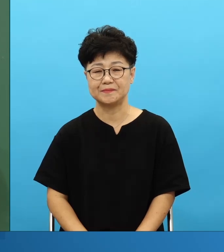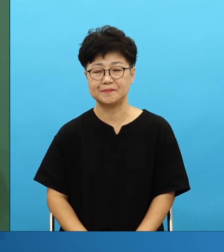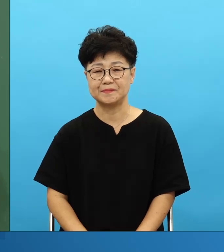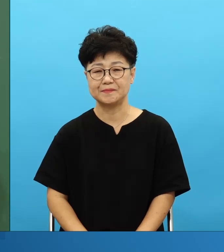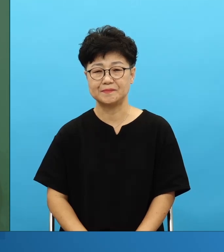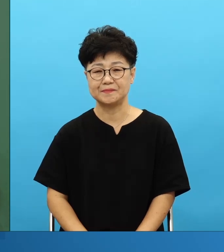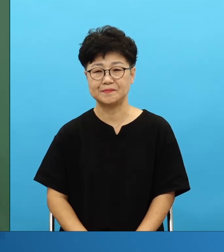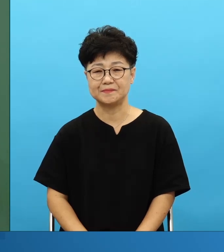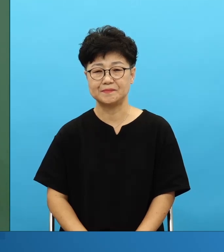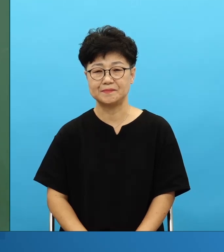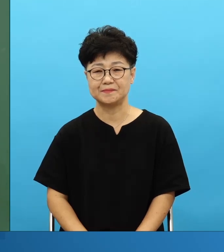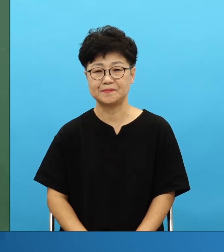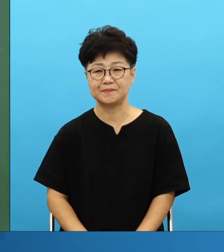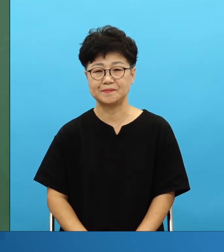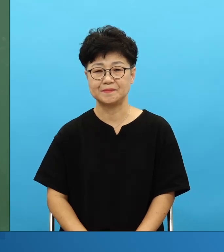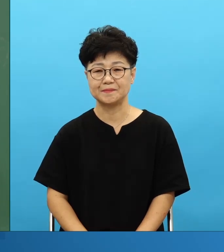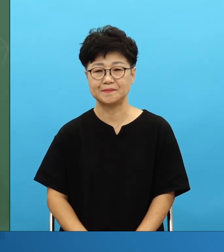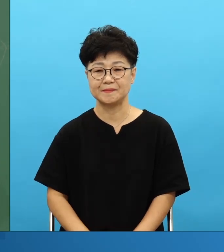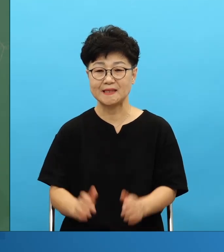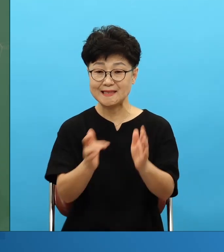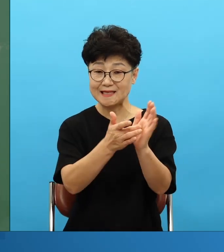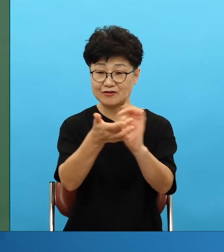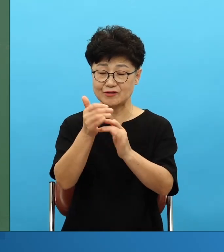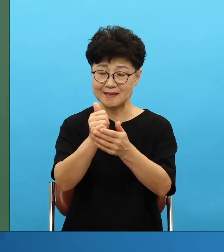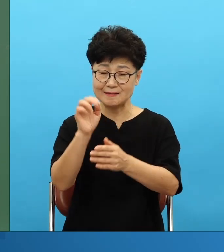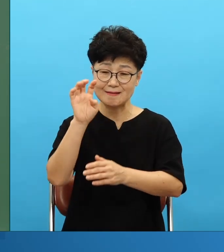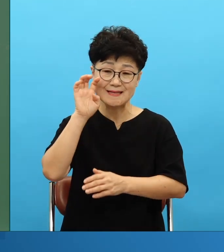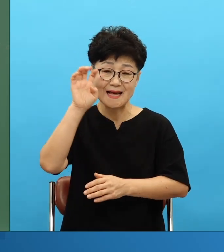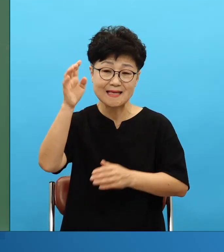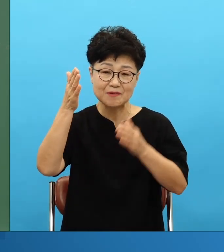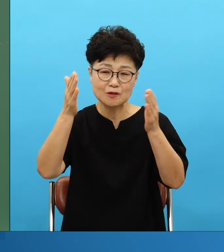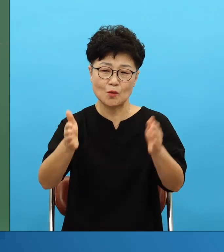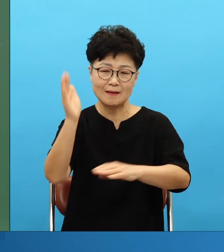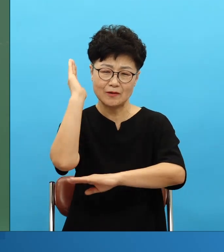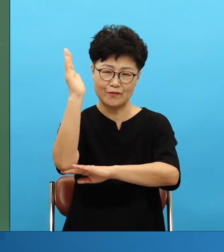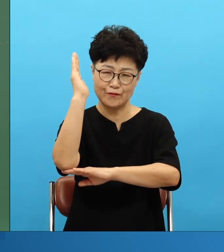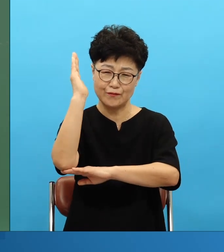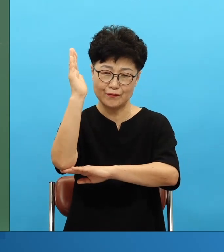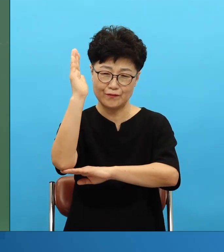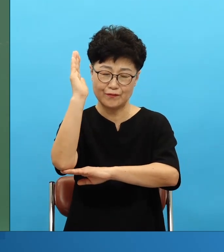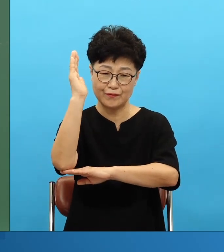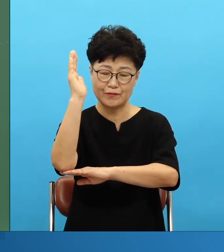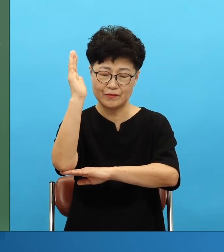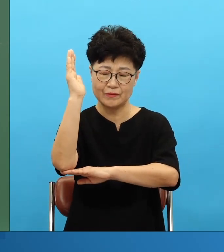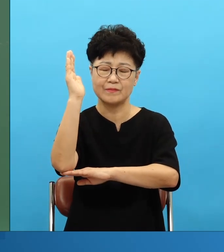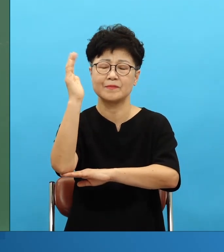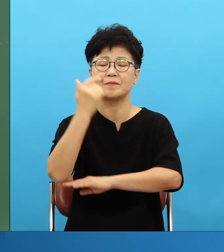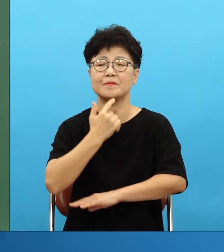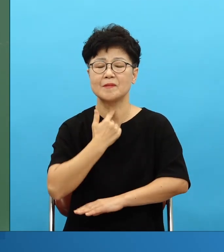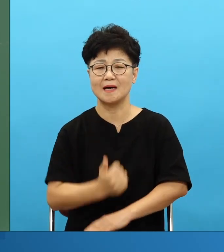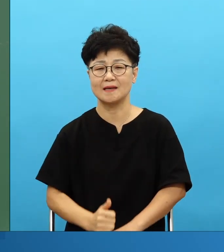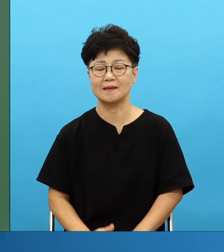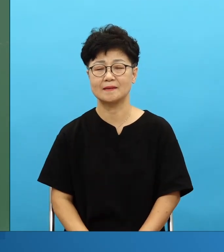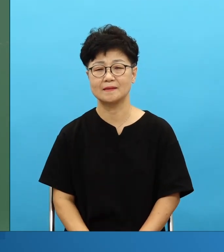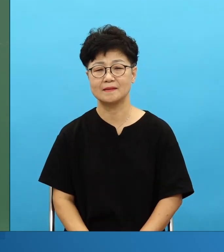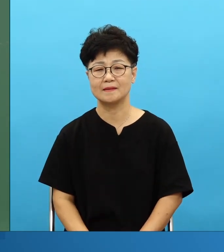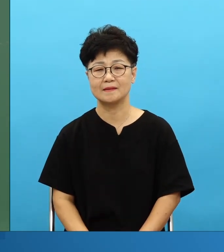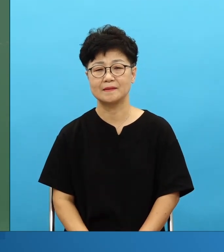부분을 40일 동안 설명했잖아요. This is what he explained for 40 days. 그리고 실제로 이제 뭡니까? And